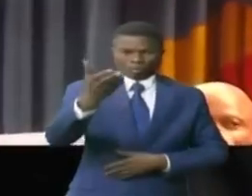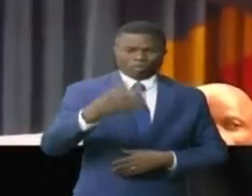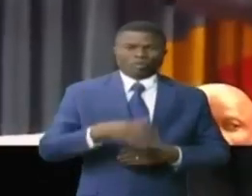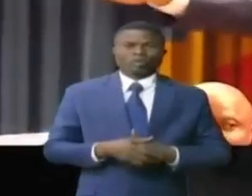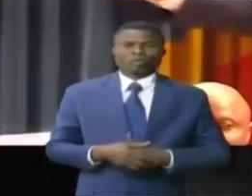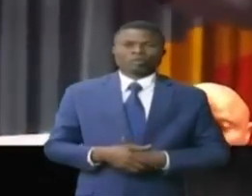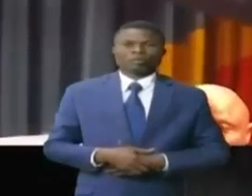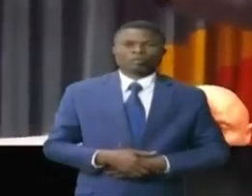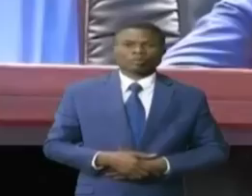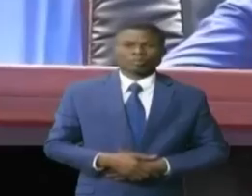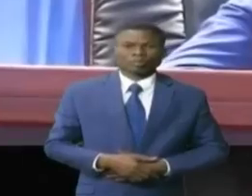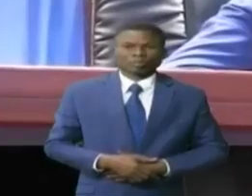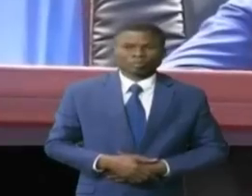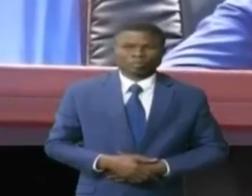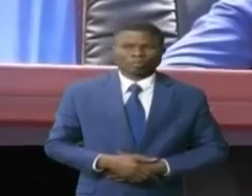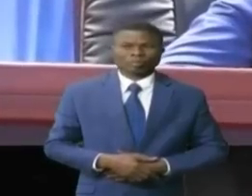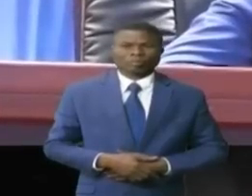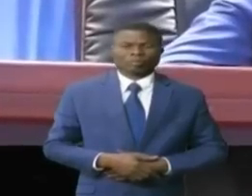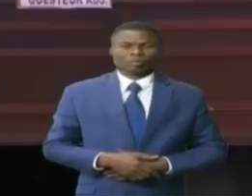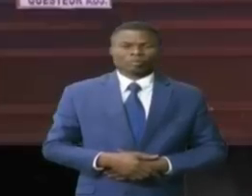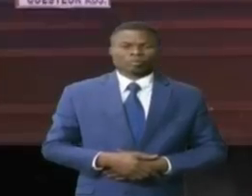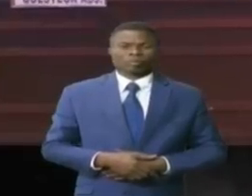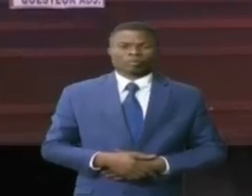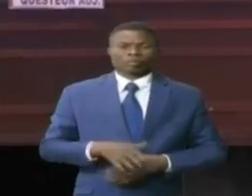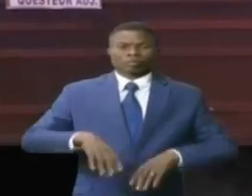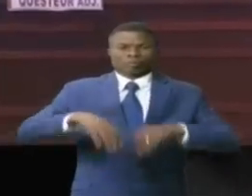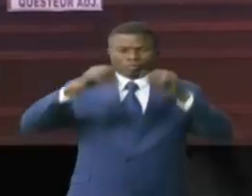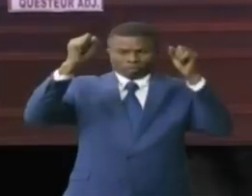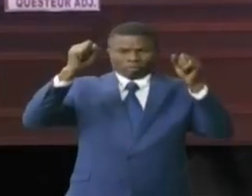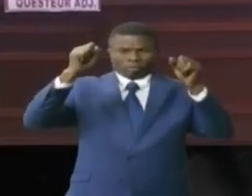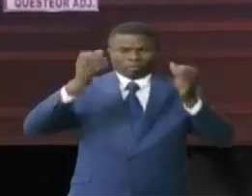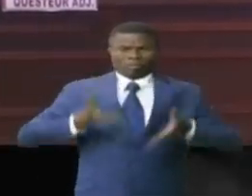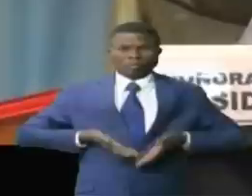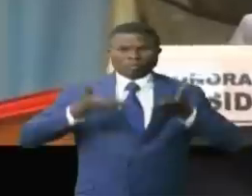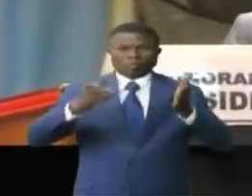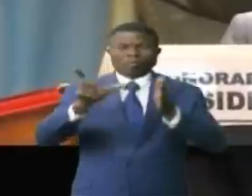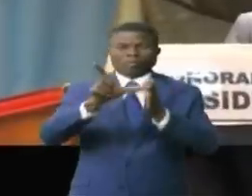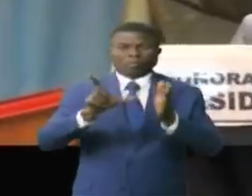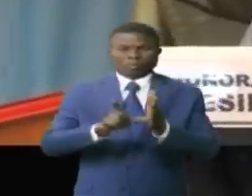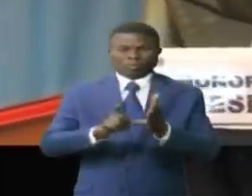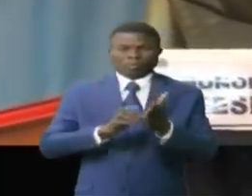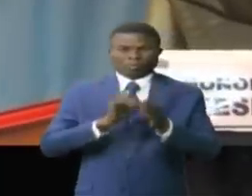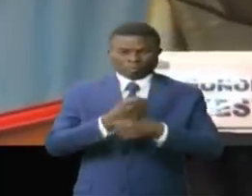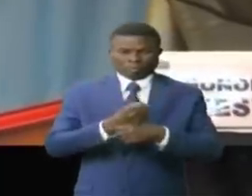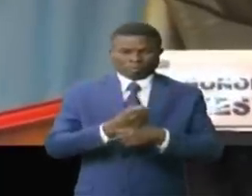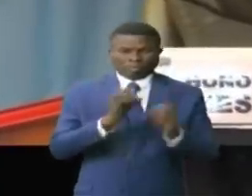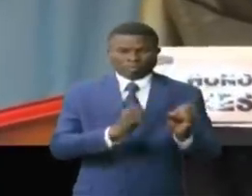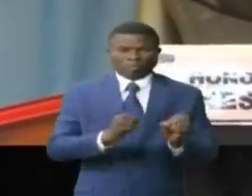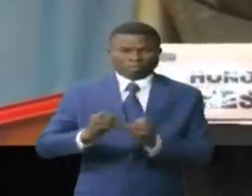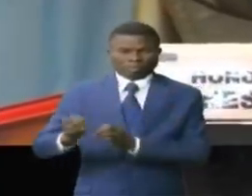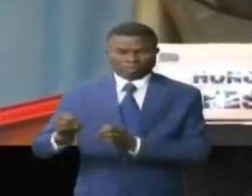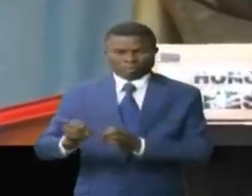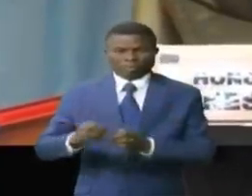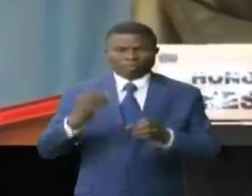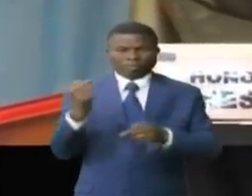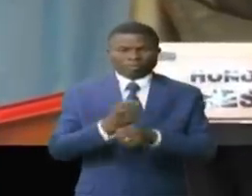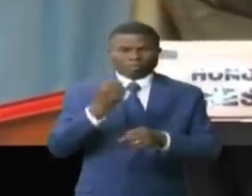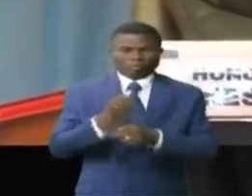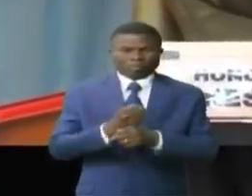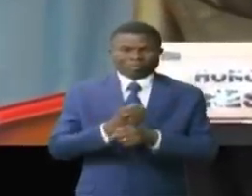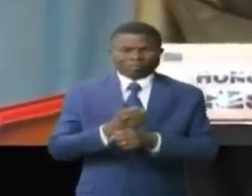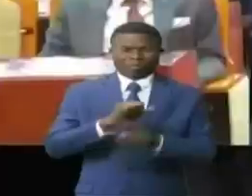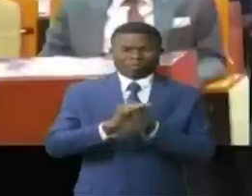5 octobre 2023 était consacré à l'examen et à l'adoption de la proposition de loi portant création, organisation et fonctionnement de